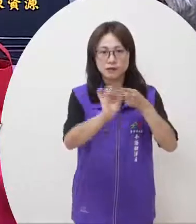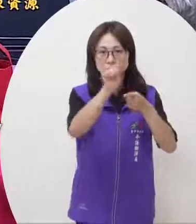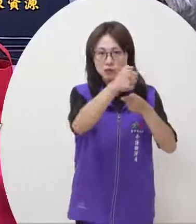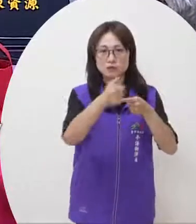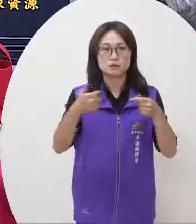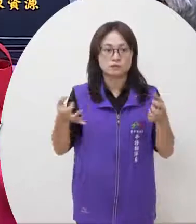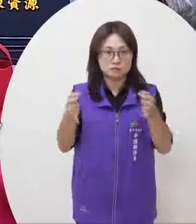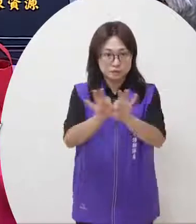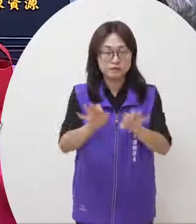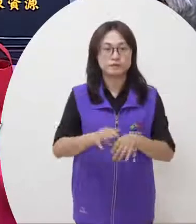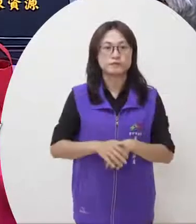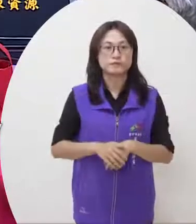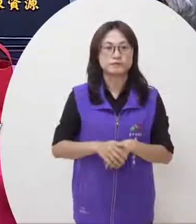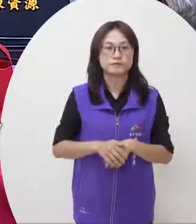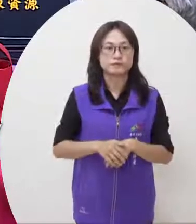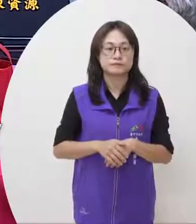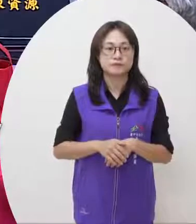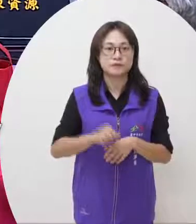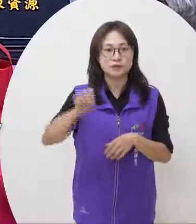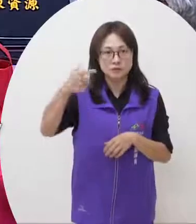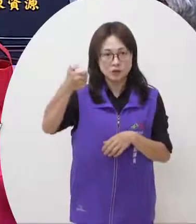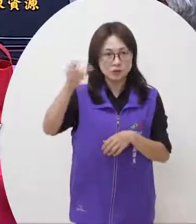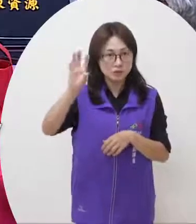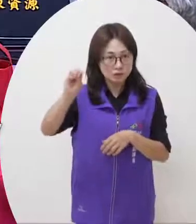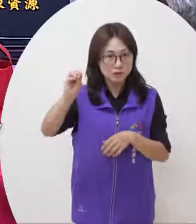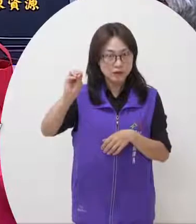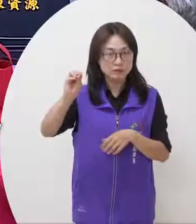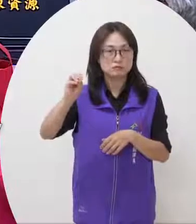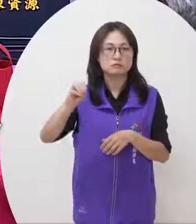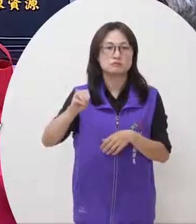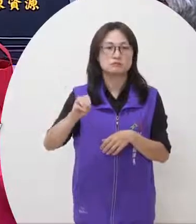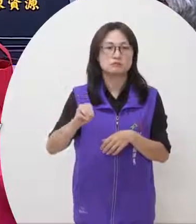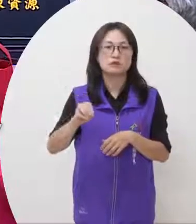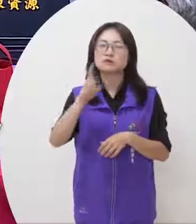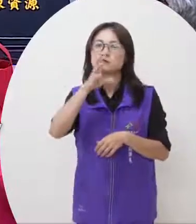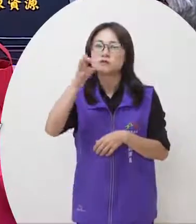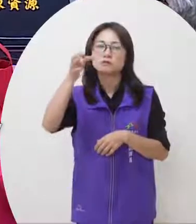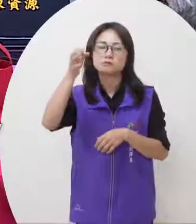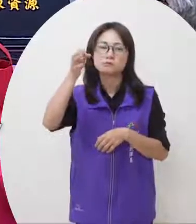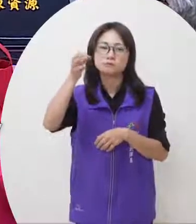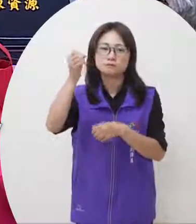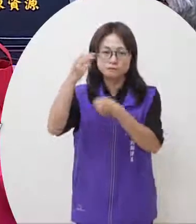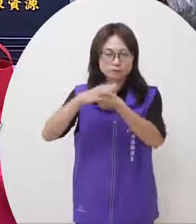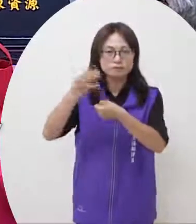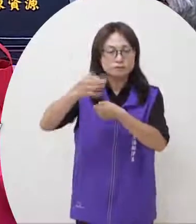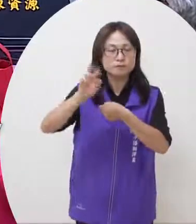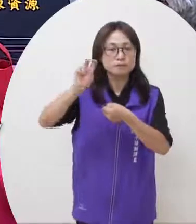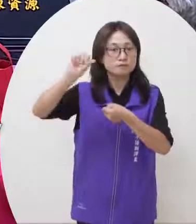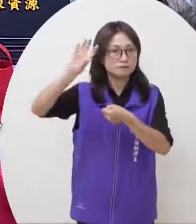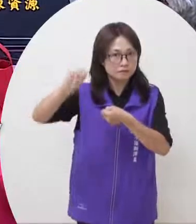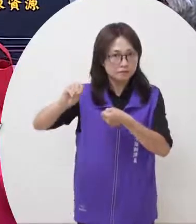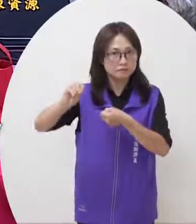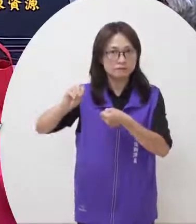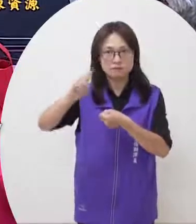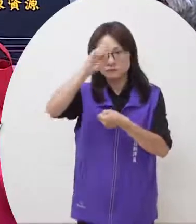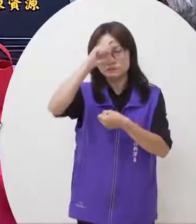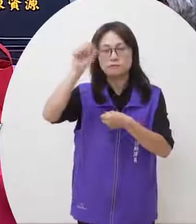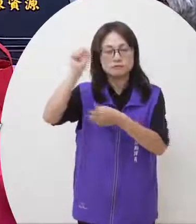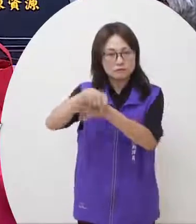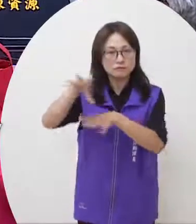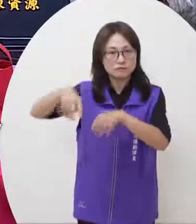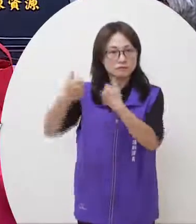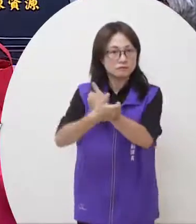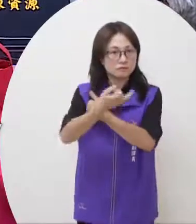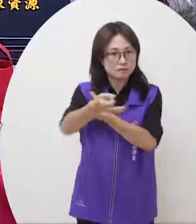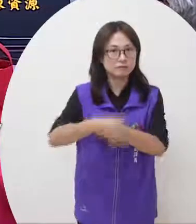算，合计150万元整。前述中央补助款75万元，拟请同意办理先行垫